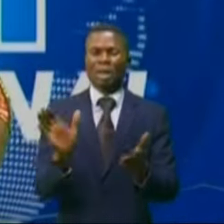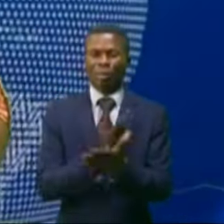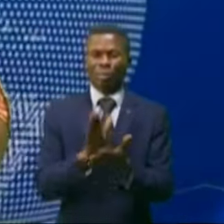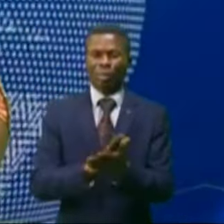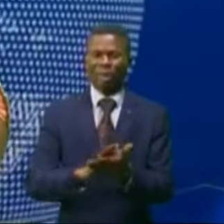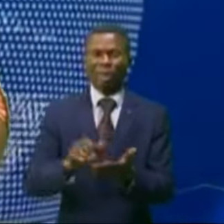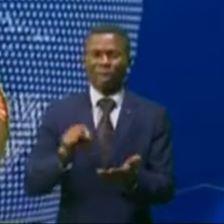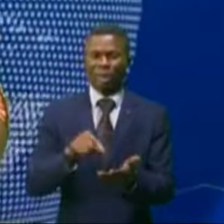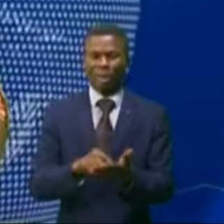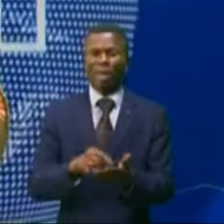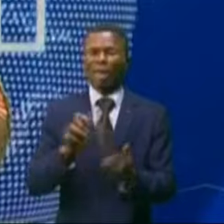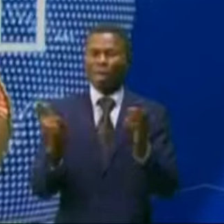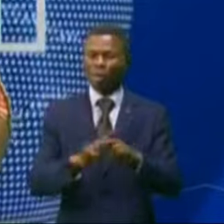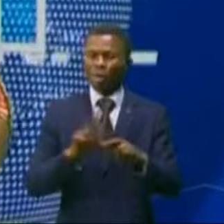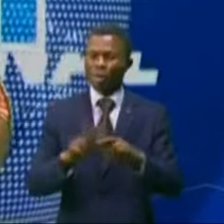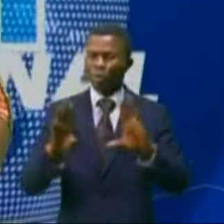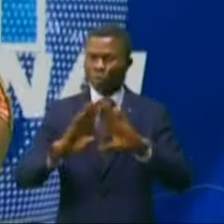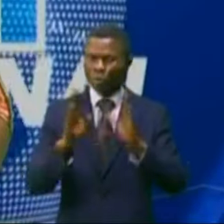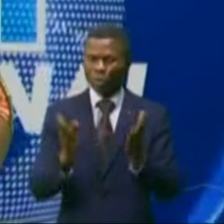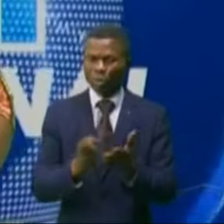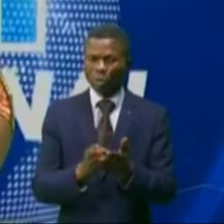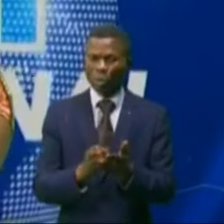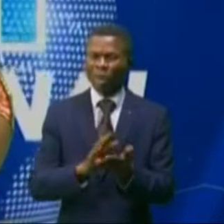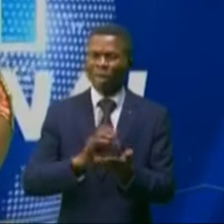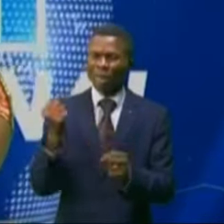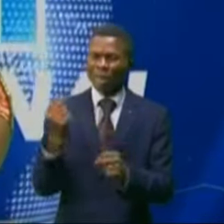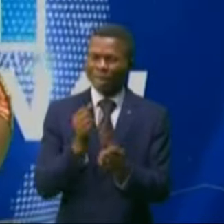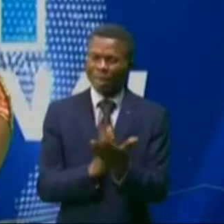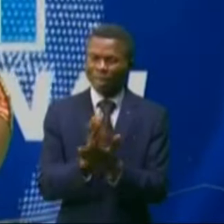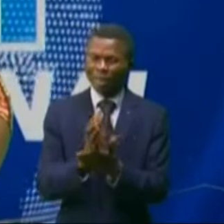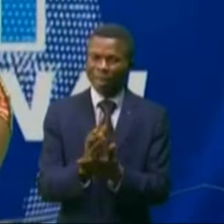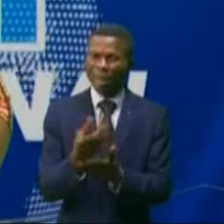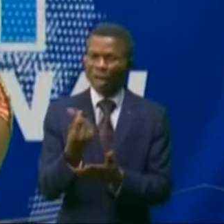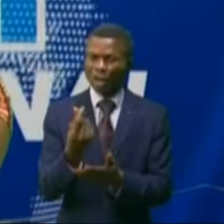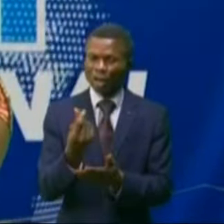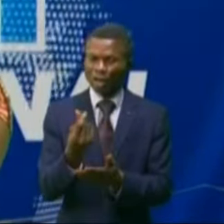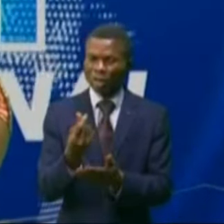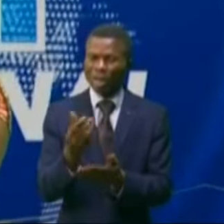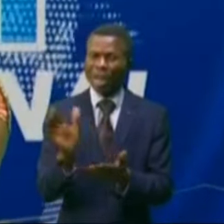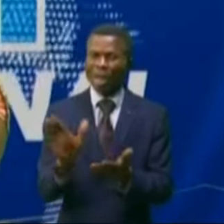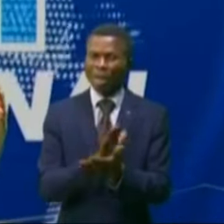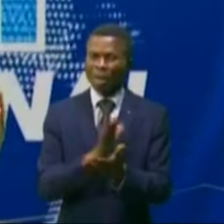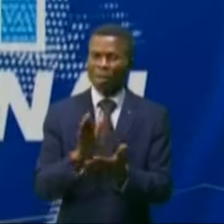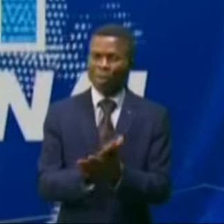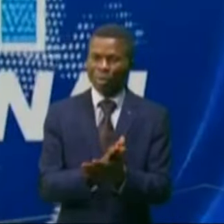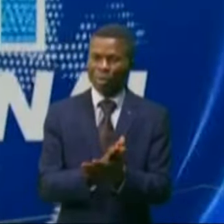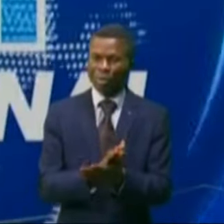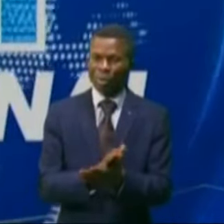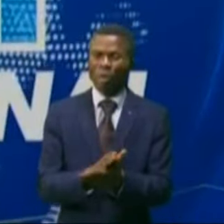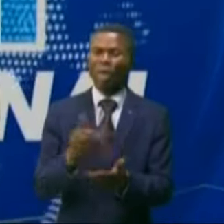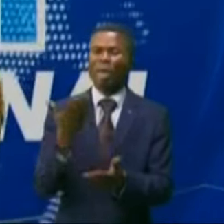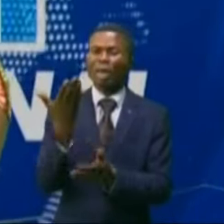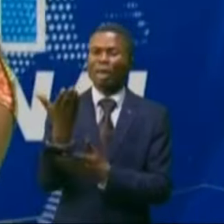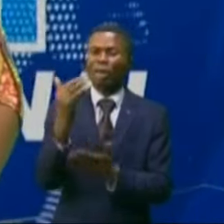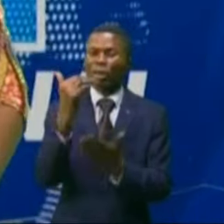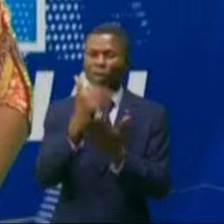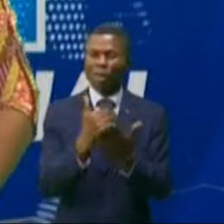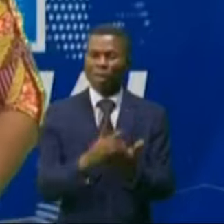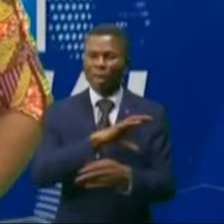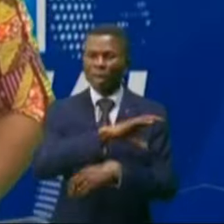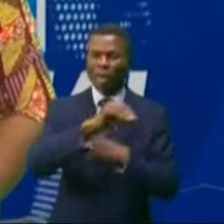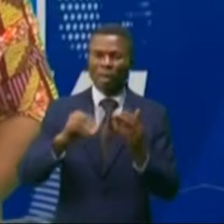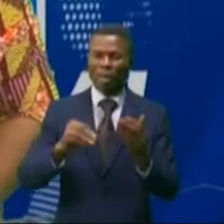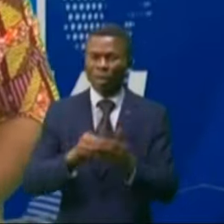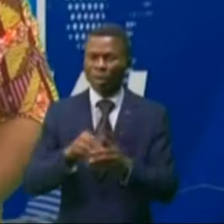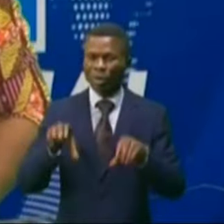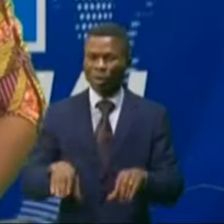des consommables pour le traitement des billets de banque en marché à banc de commande. La Banque centrale du